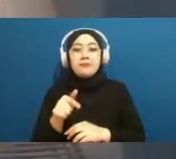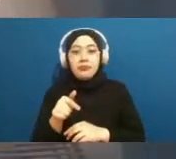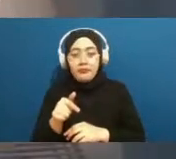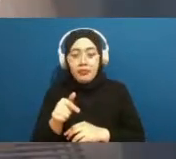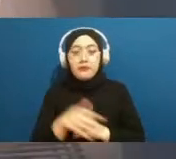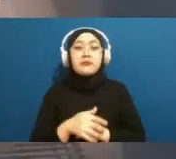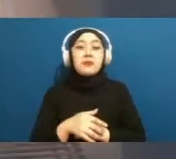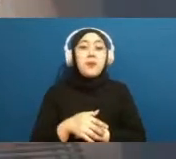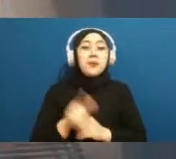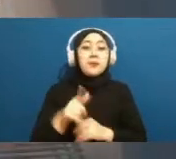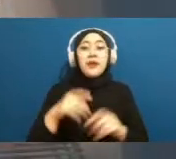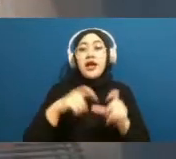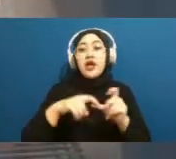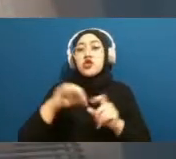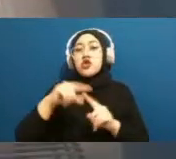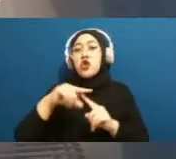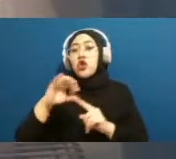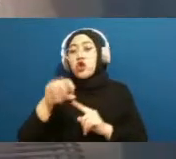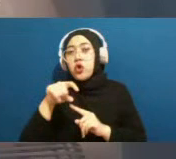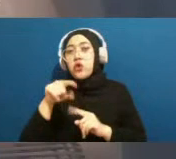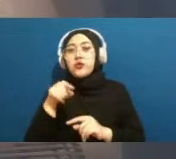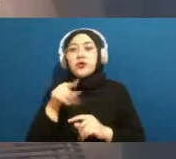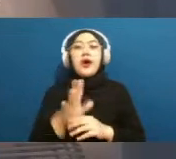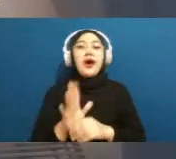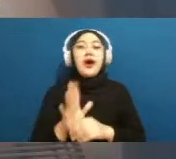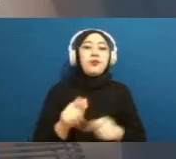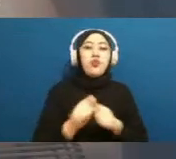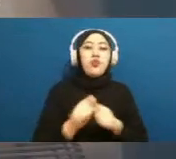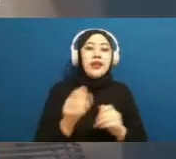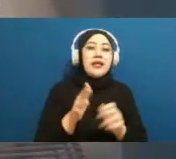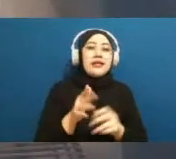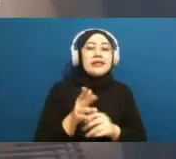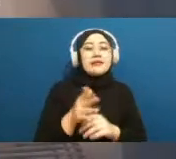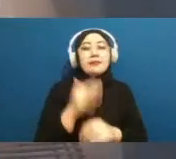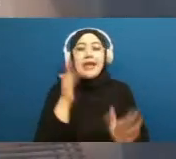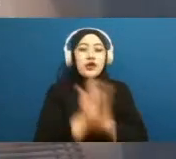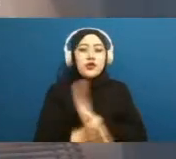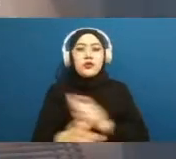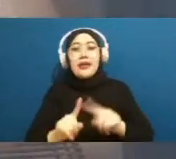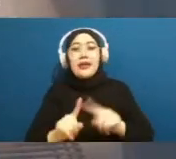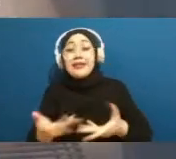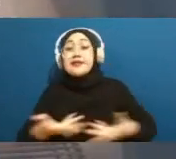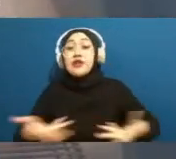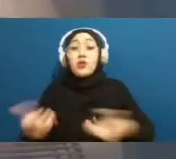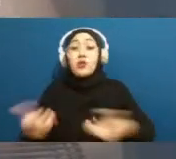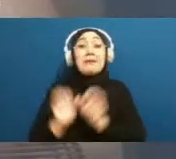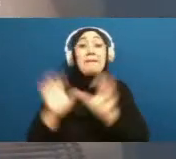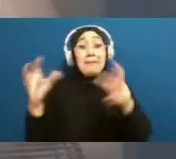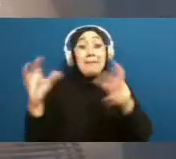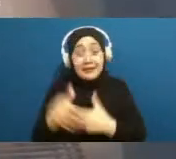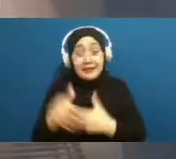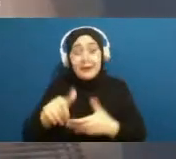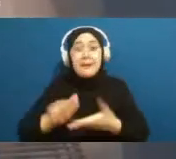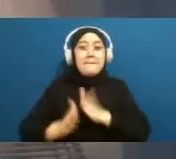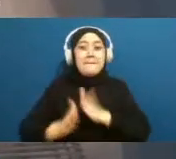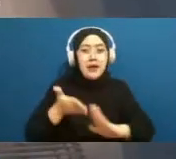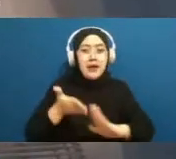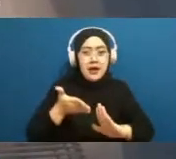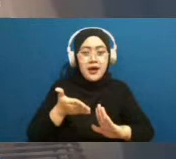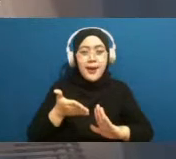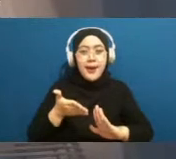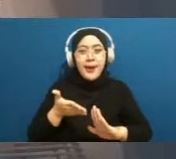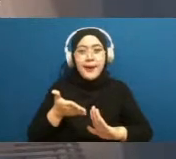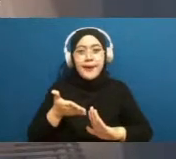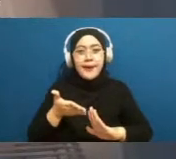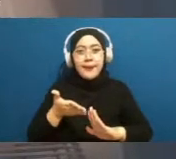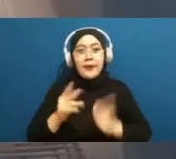bukan masih panas tapi memang baru kita buat setelah ada order. Nah strategi di masa pandemi ini kita pernah melakukan